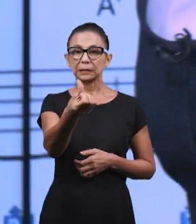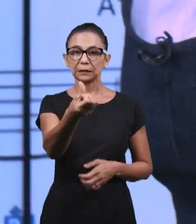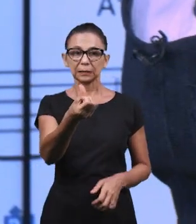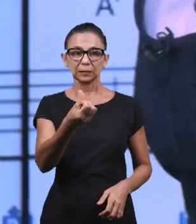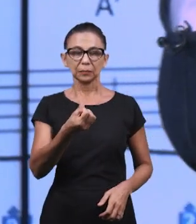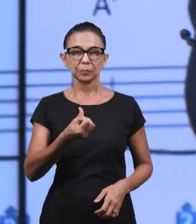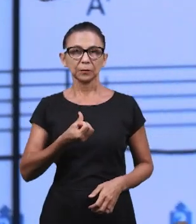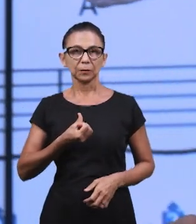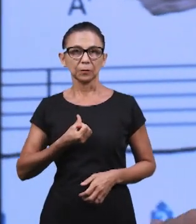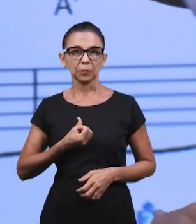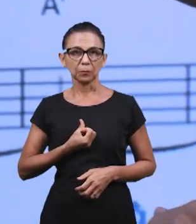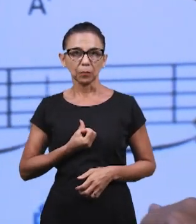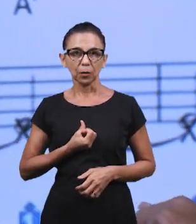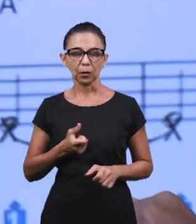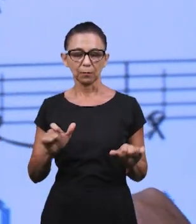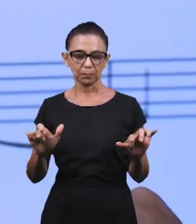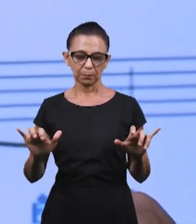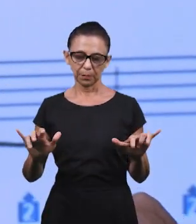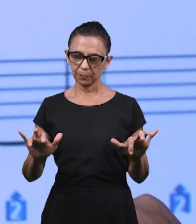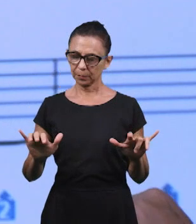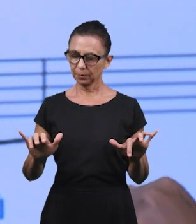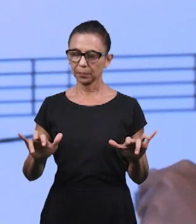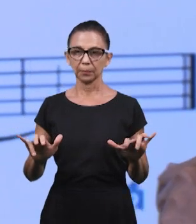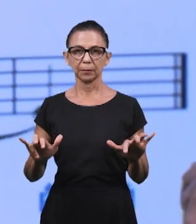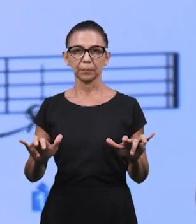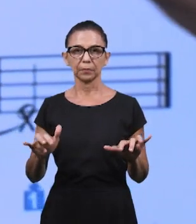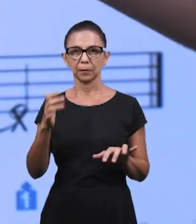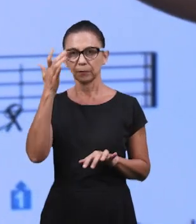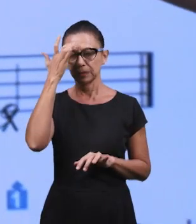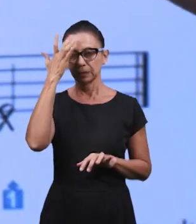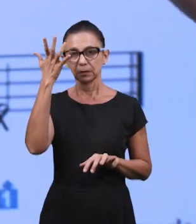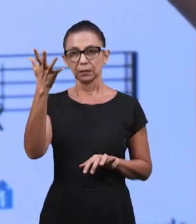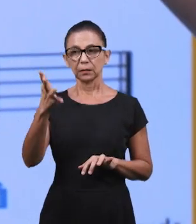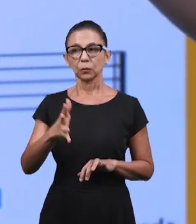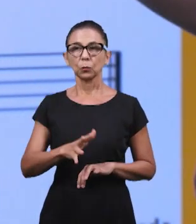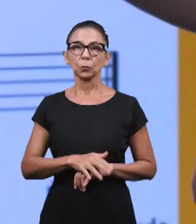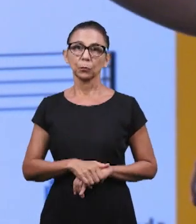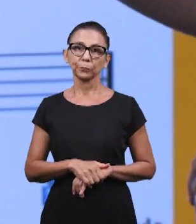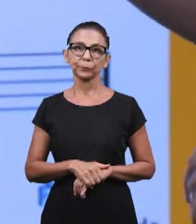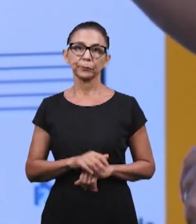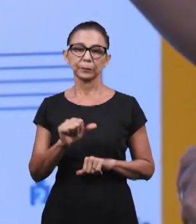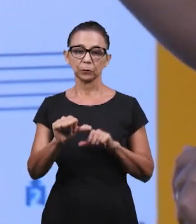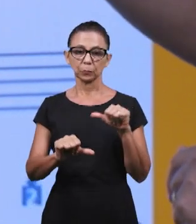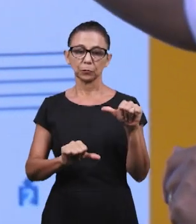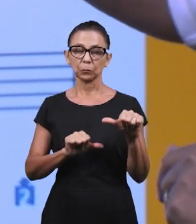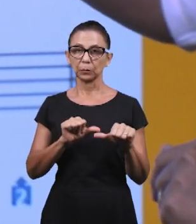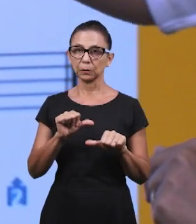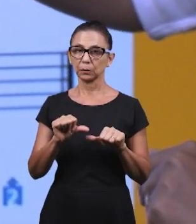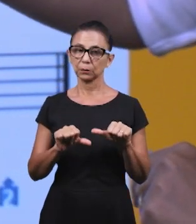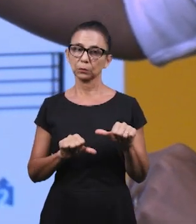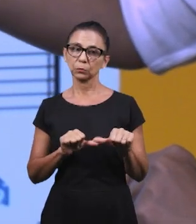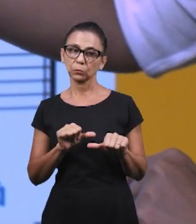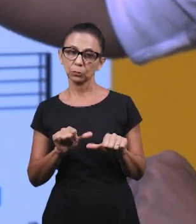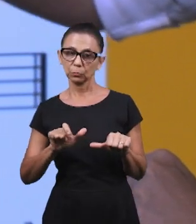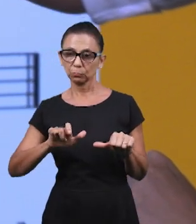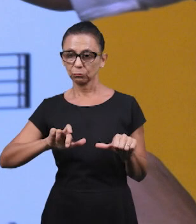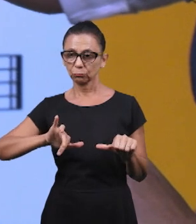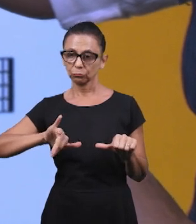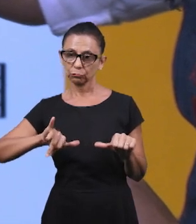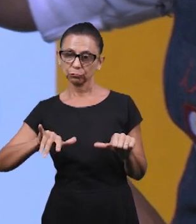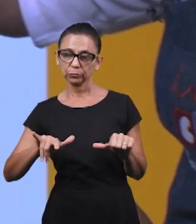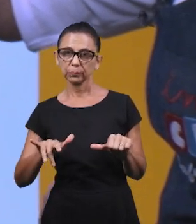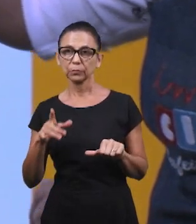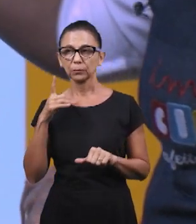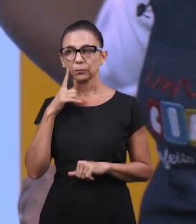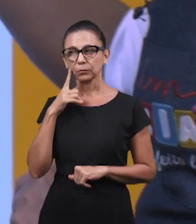mis ici à côté. Je vous ai mis ici la doigté afin de simplifier. Et il y aura un échange ici.